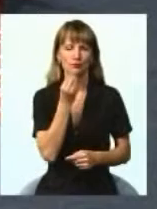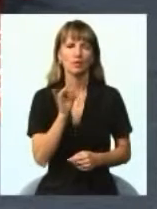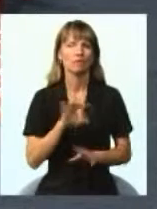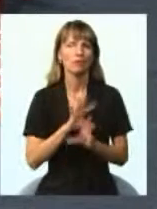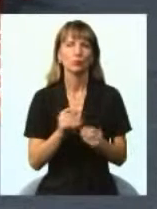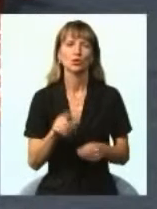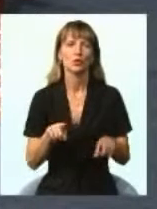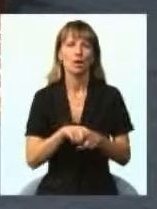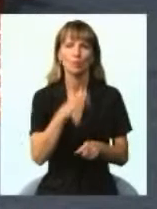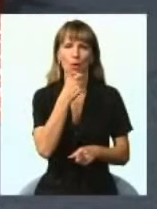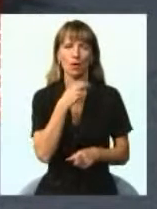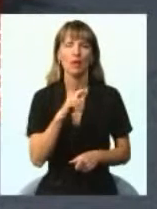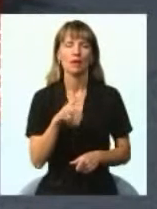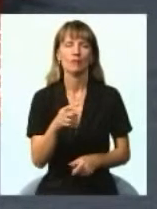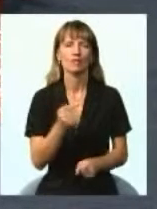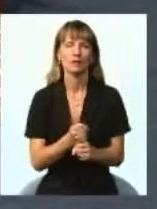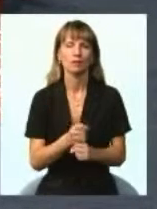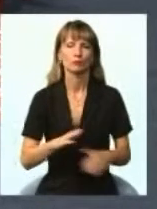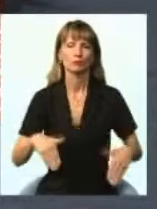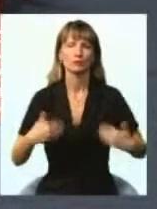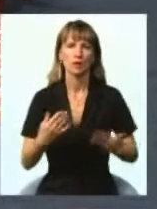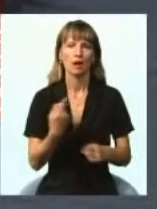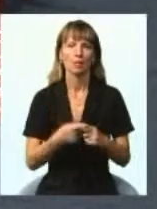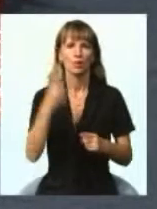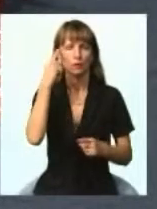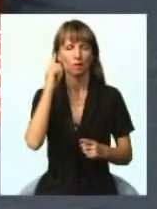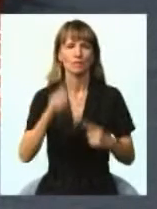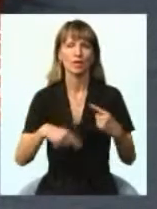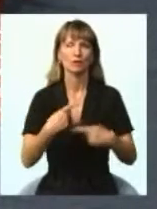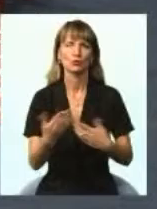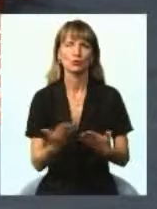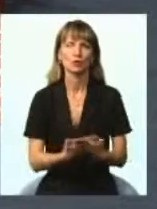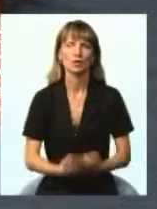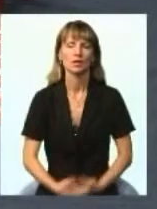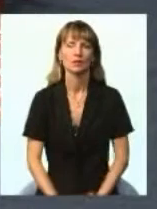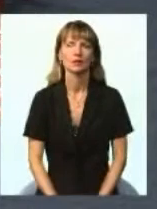таке морозиво, як його роблять. Пропоную про це довідатись у нашому наступному сюжеті.